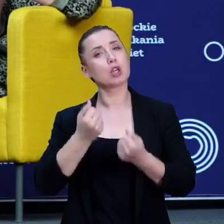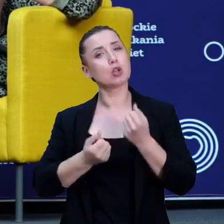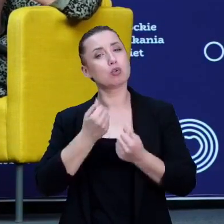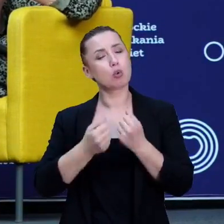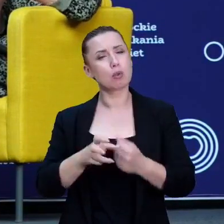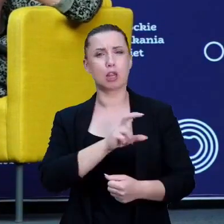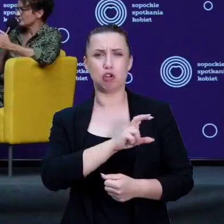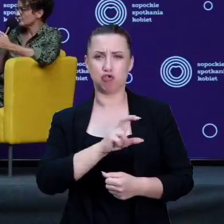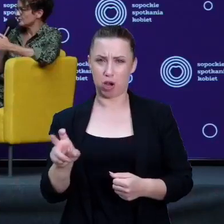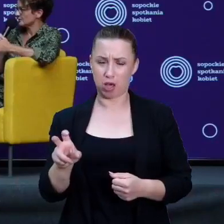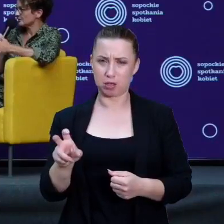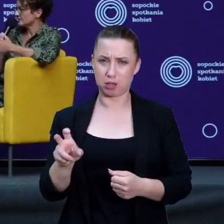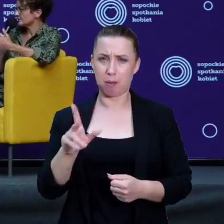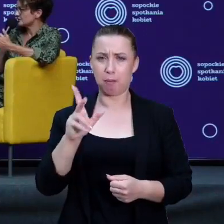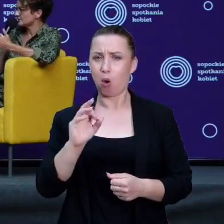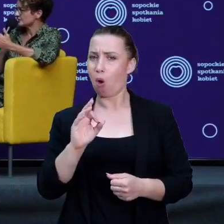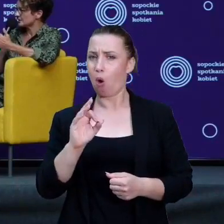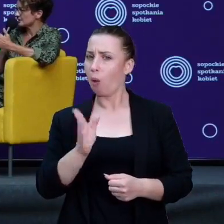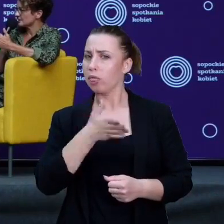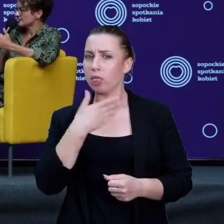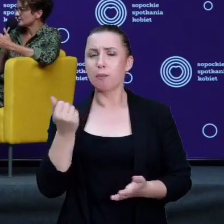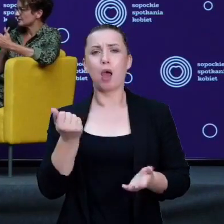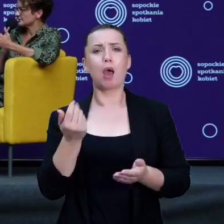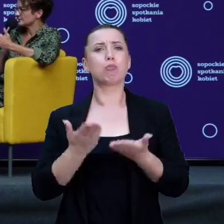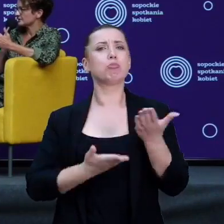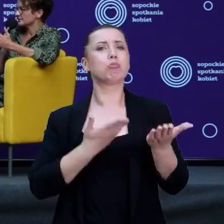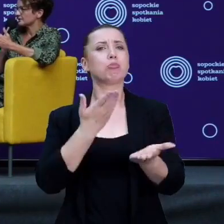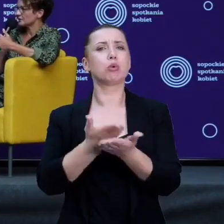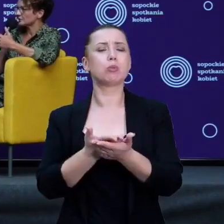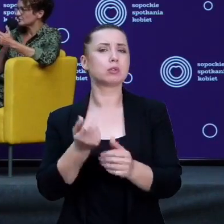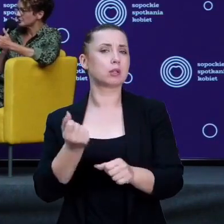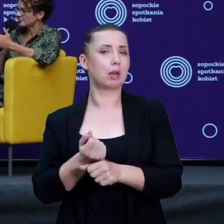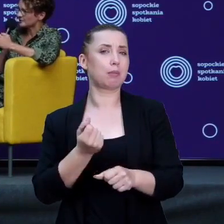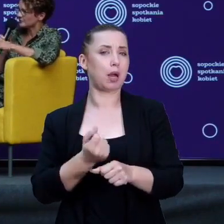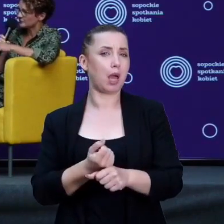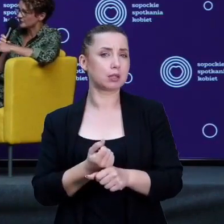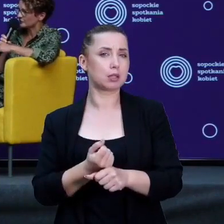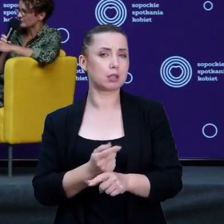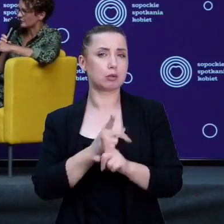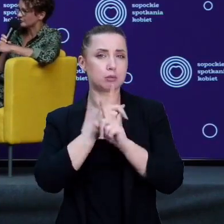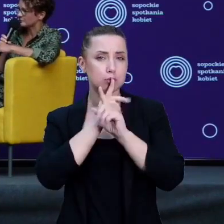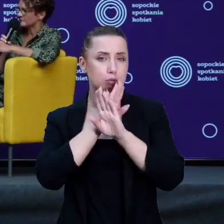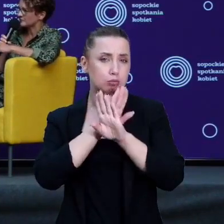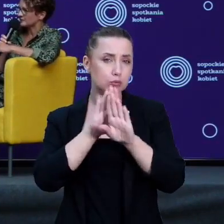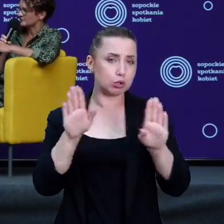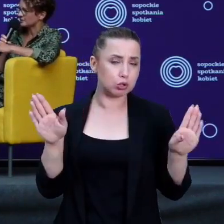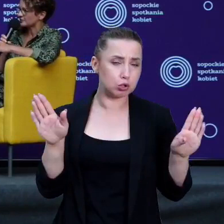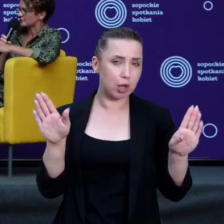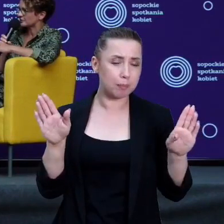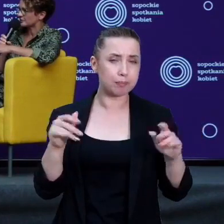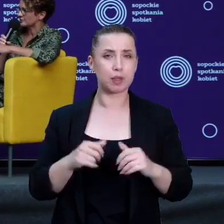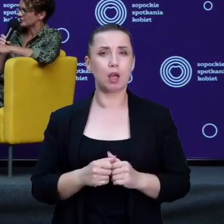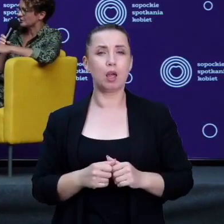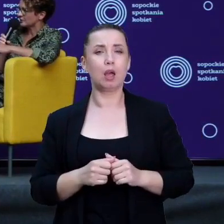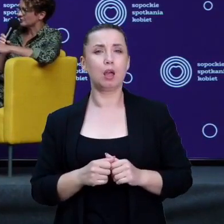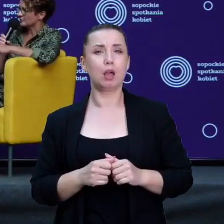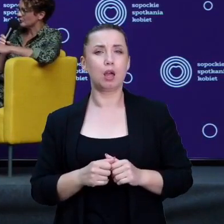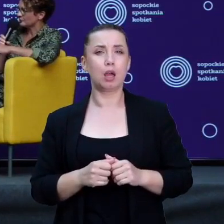się z tym, że no właśnie nic się nie dzieje, tak? I o tym też chyba się w świecie filmowym coraz